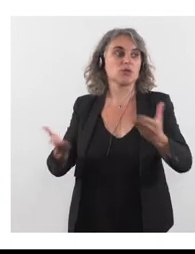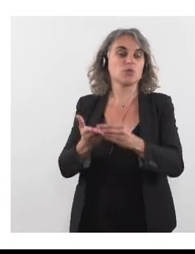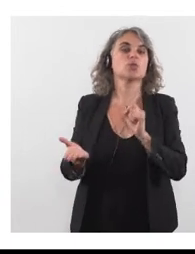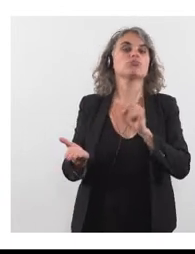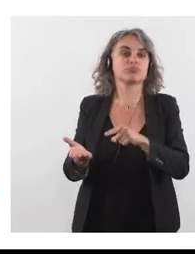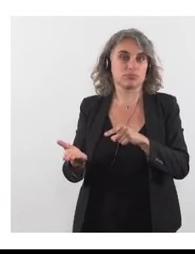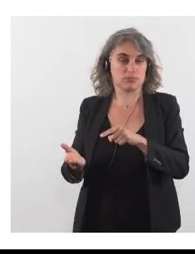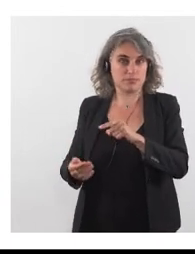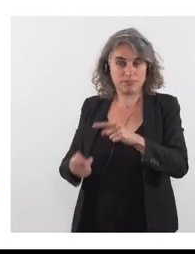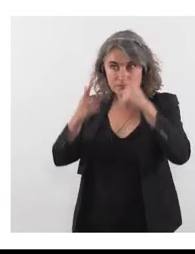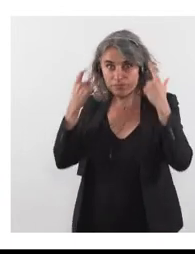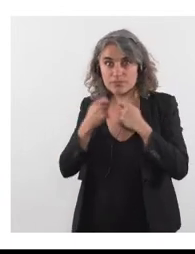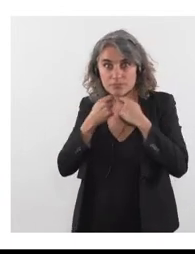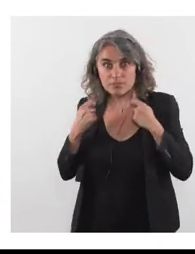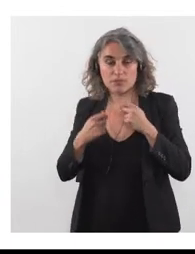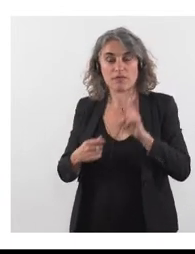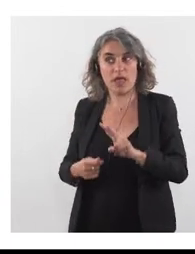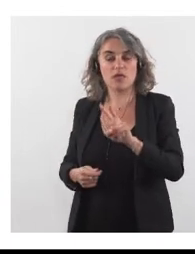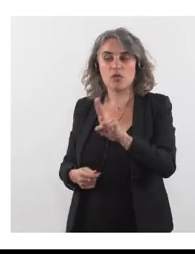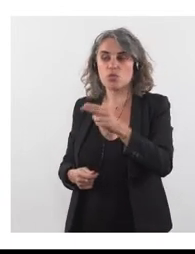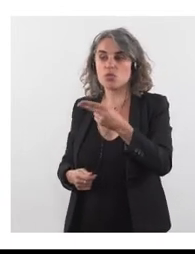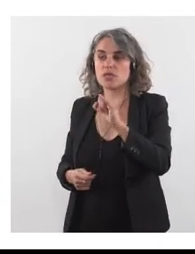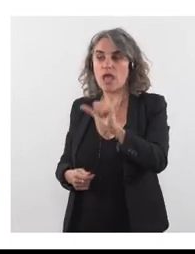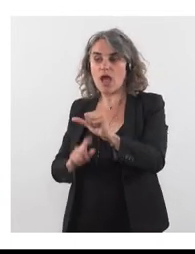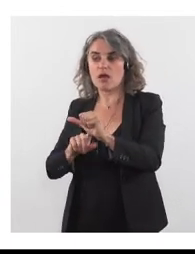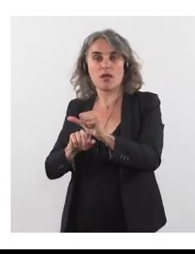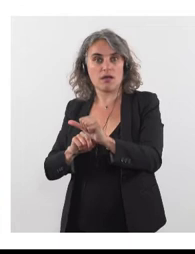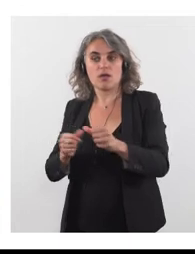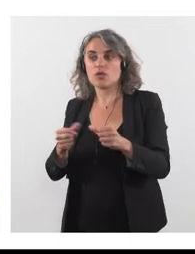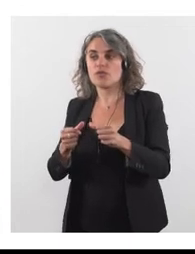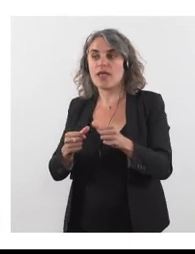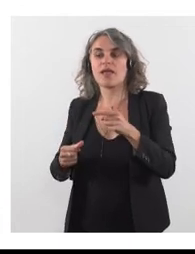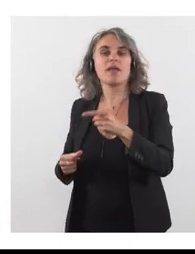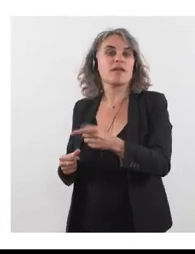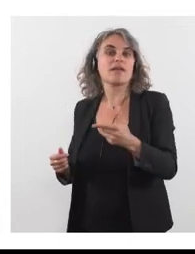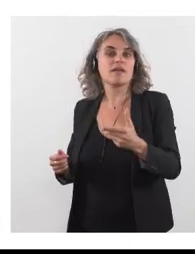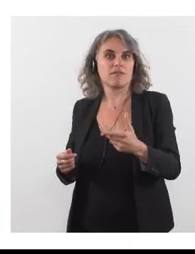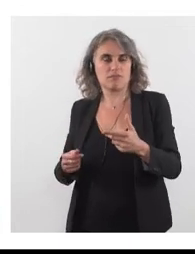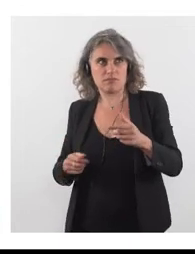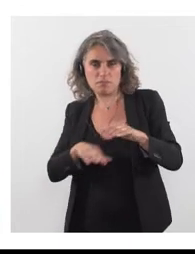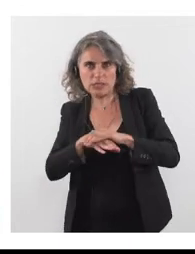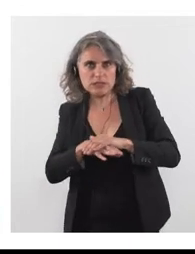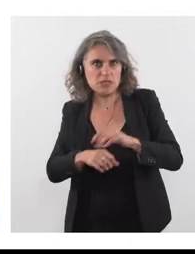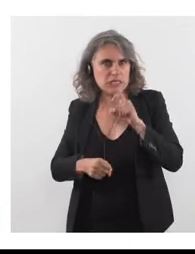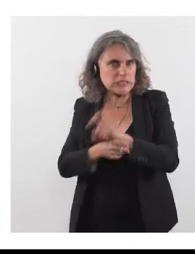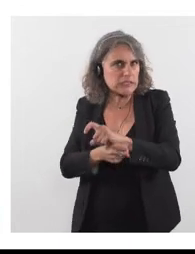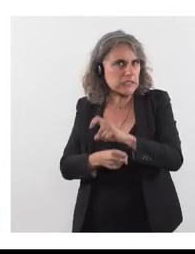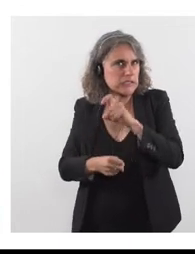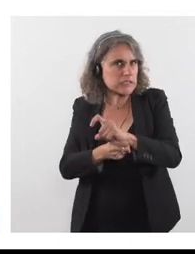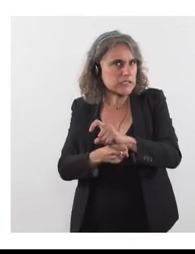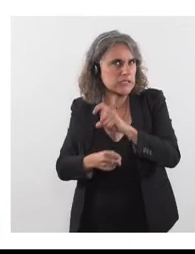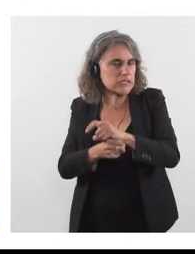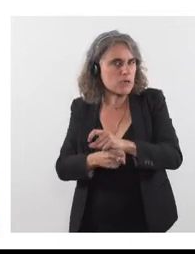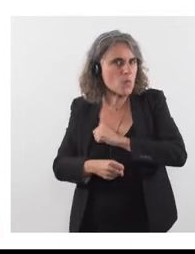dire, Ounia a vraiment essuyé les plâtres de critiques politiques excessivement